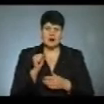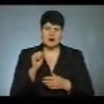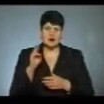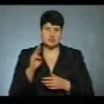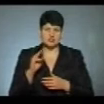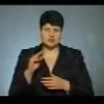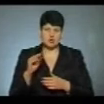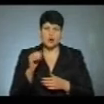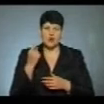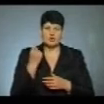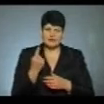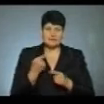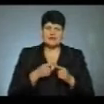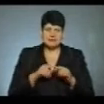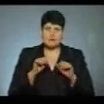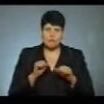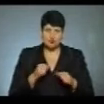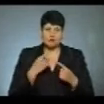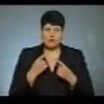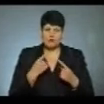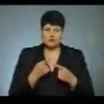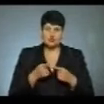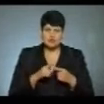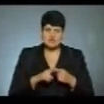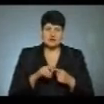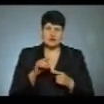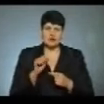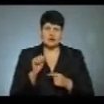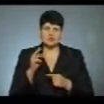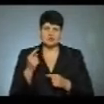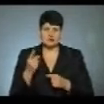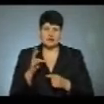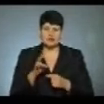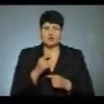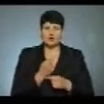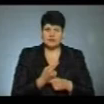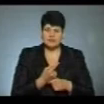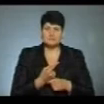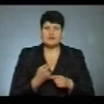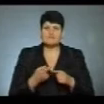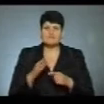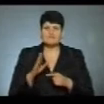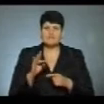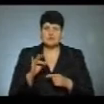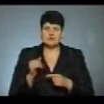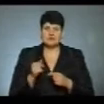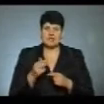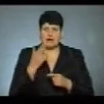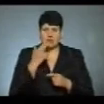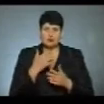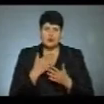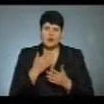можемо ймовірно говорити, що це може бути цей H1N1. Віруси грипу типу А, вони небезпечні що